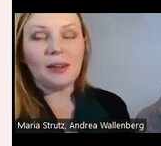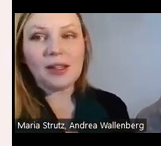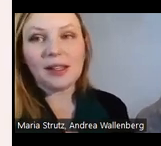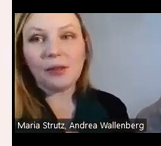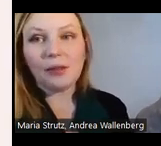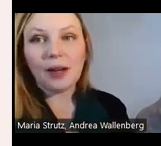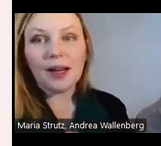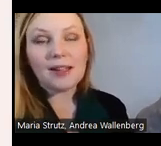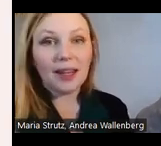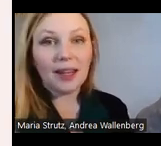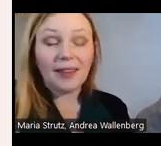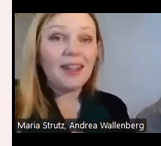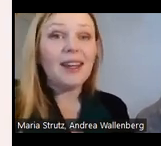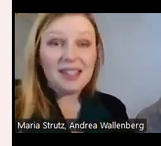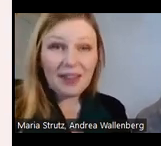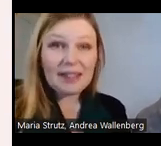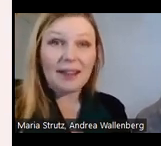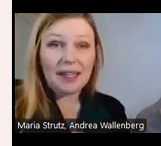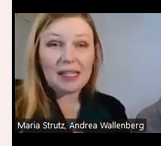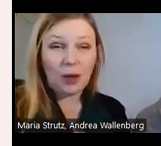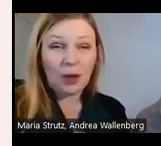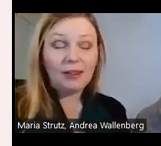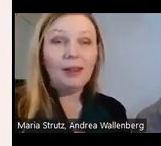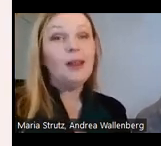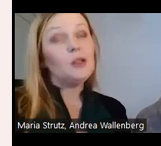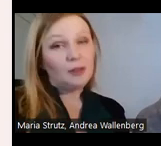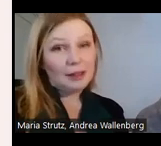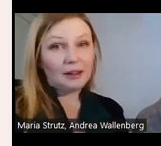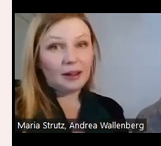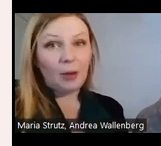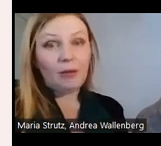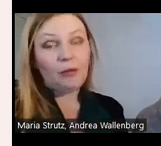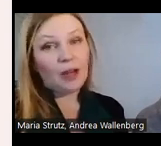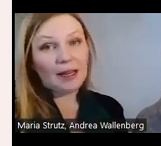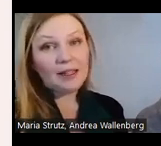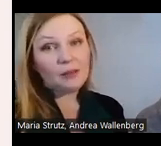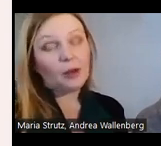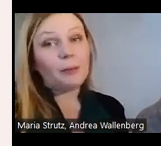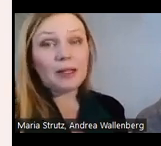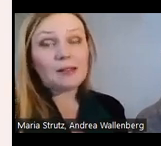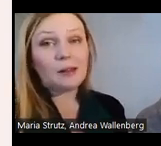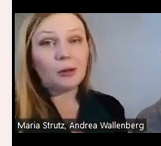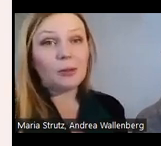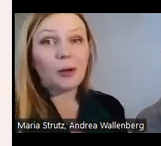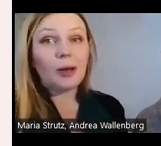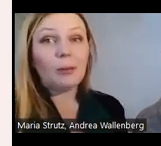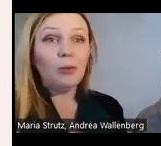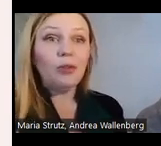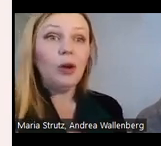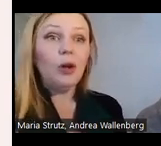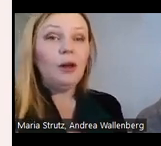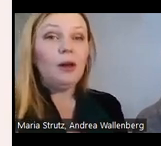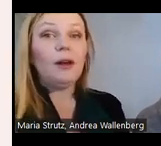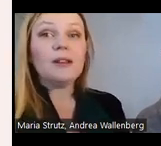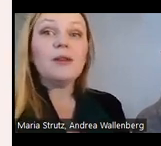Teckenspråkslexikon är en jättebra sida för att lära sig tecken. Det är det svenska teckenspråket. Så en del tecken kan behöva förenklas för de minsta och de med särskilda